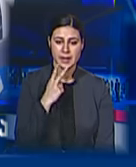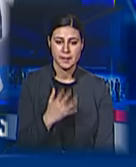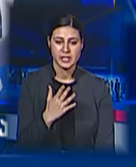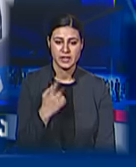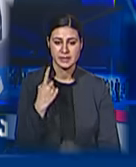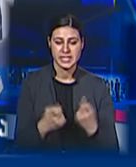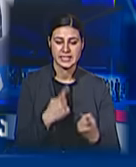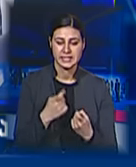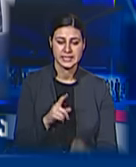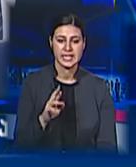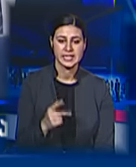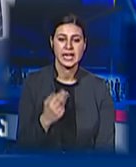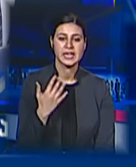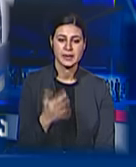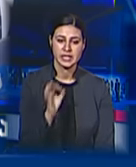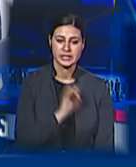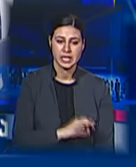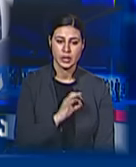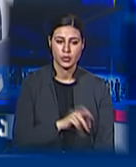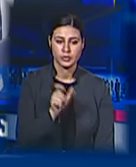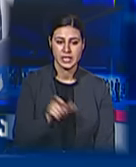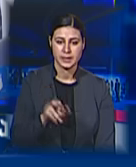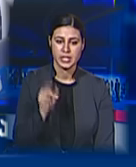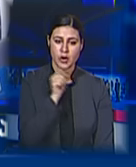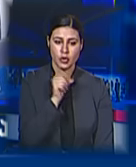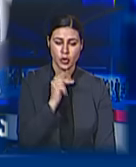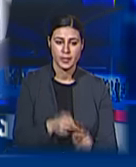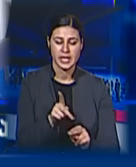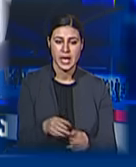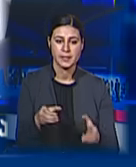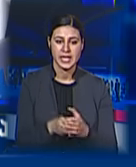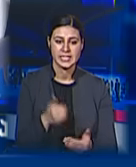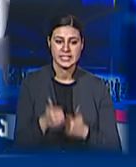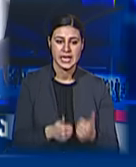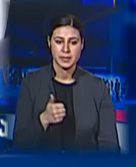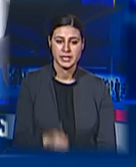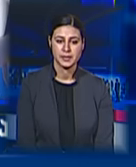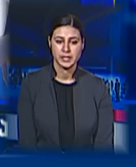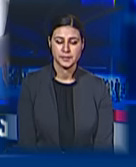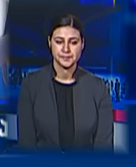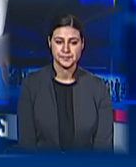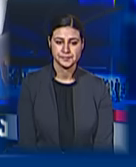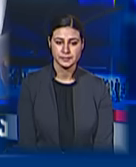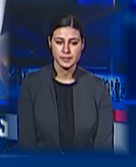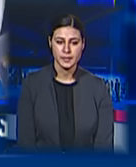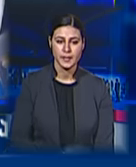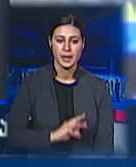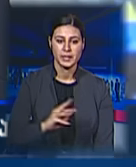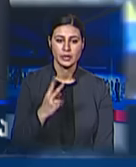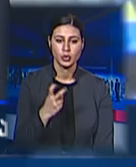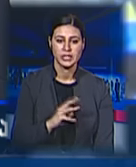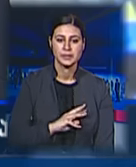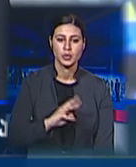აღნიშნული სტატისტიკა და რამდენად სარგებლობს მომხმარებელი და ეკონომიკა ამ დარგის წარმატებით? მილიარდ 200